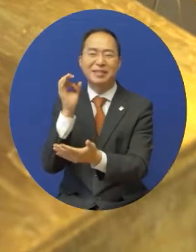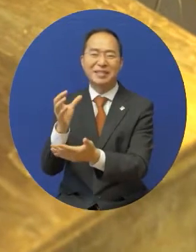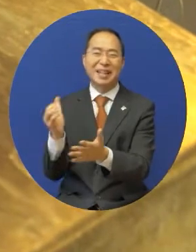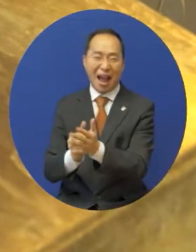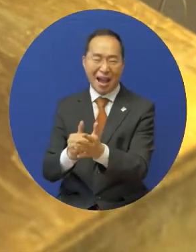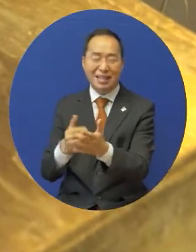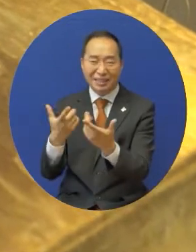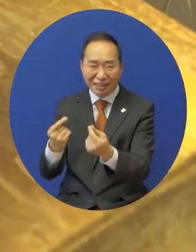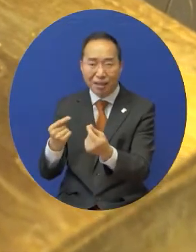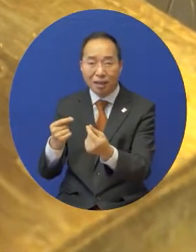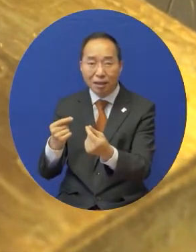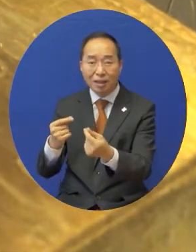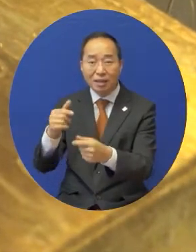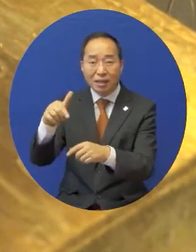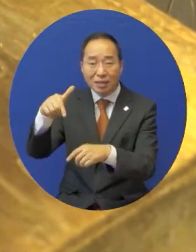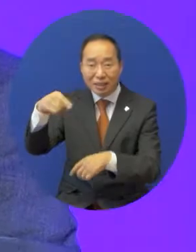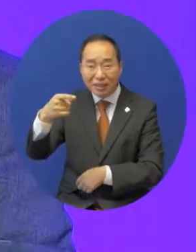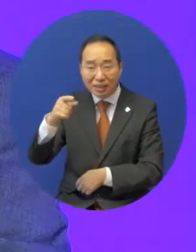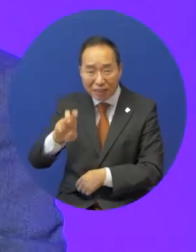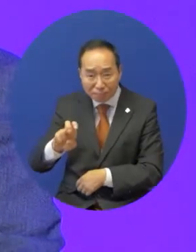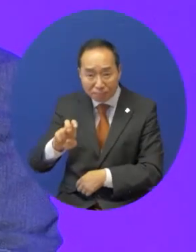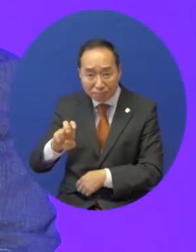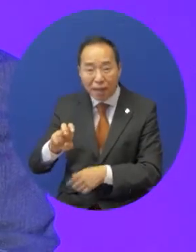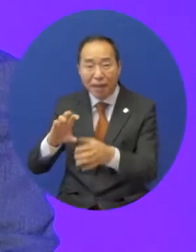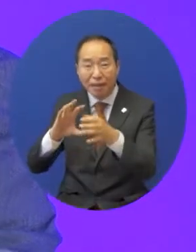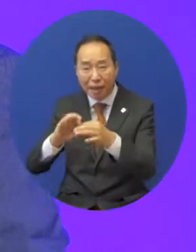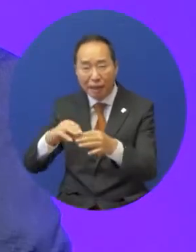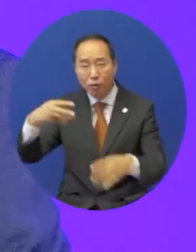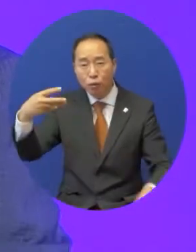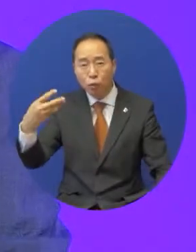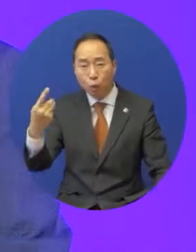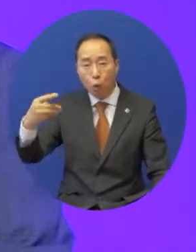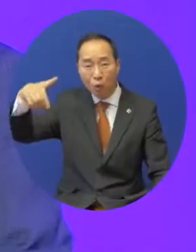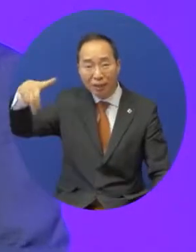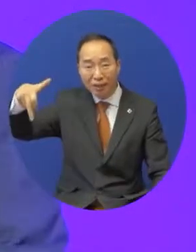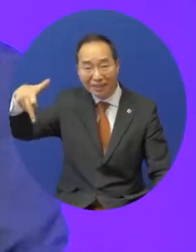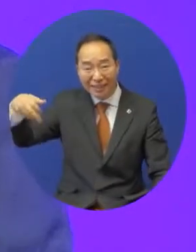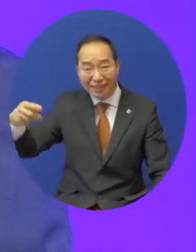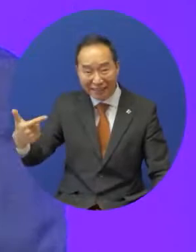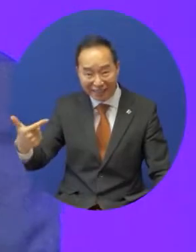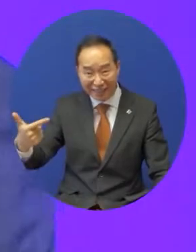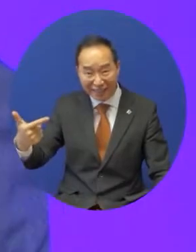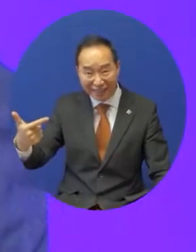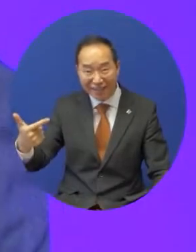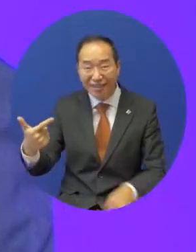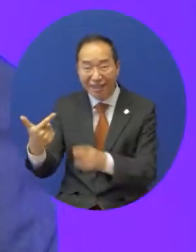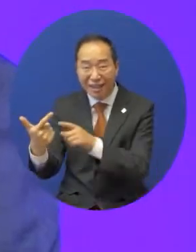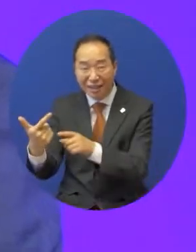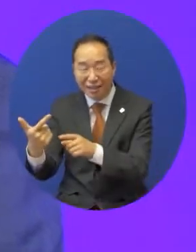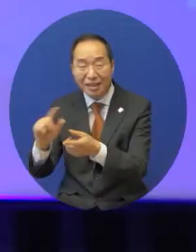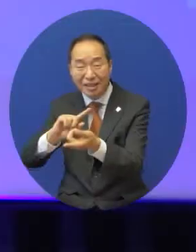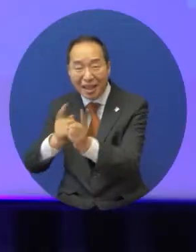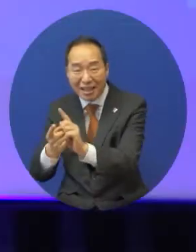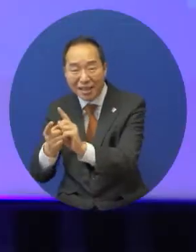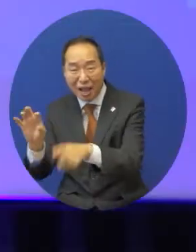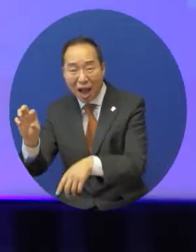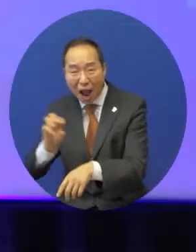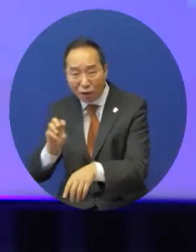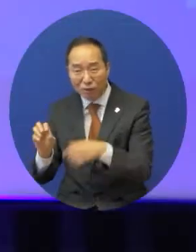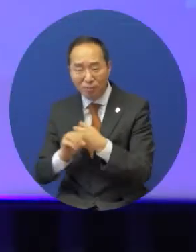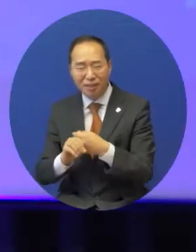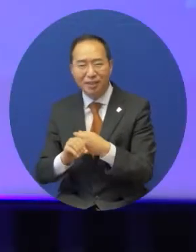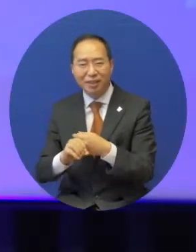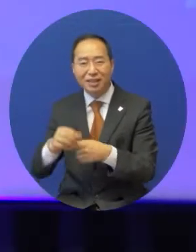그 토큰으로 만들어서 이 토큰을 갖고 있으면 금 1g을 갖고 있는 거랑 똑같은 거야.